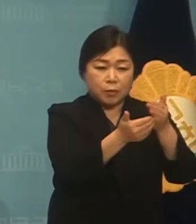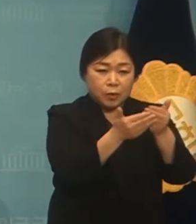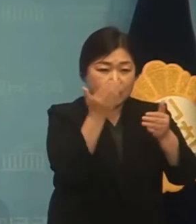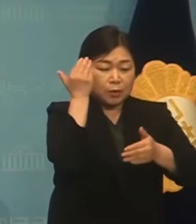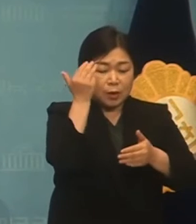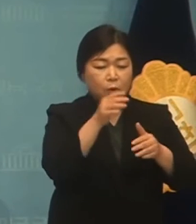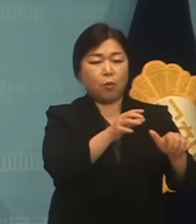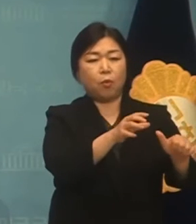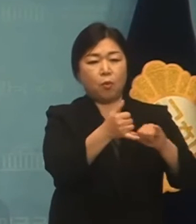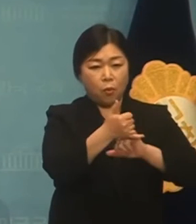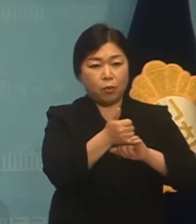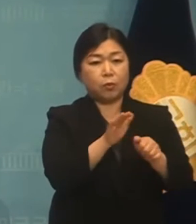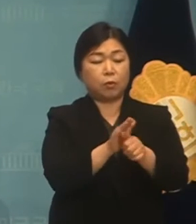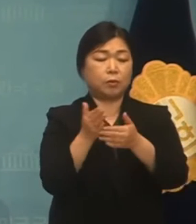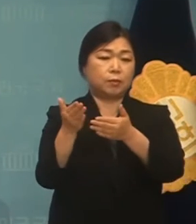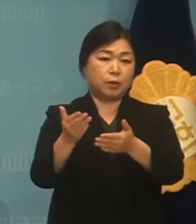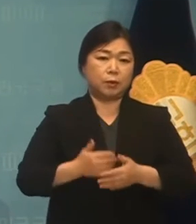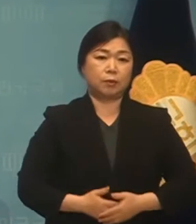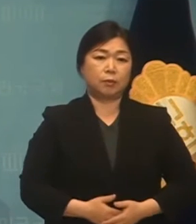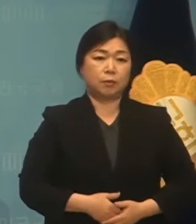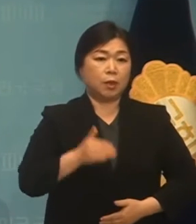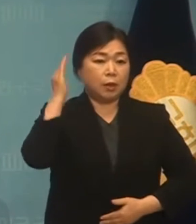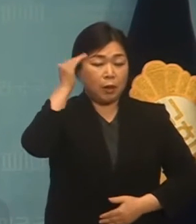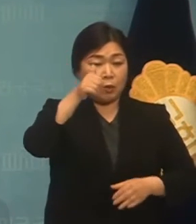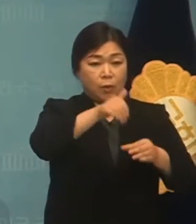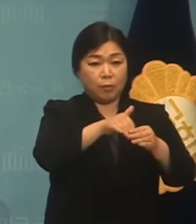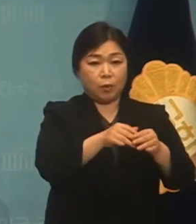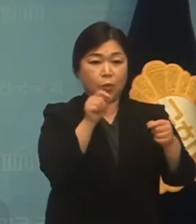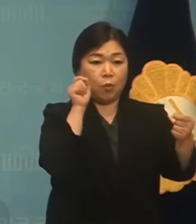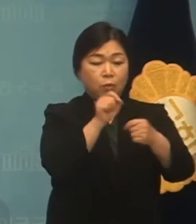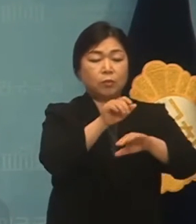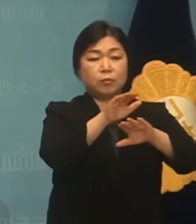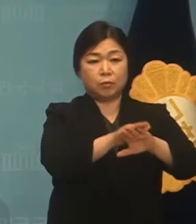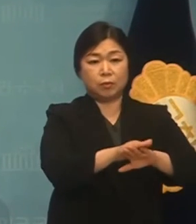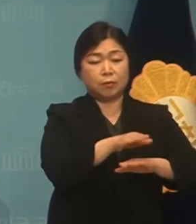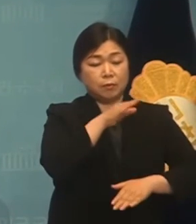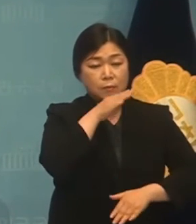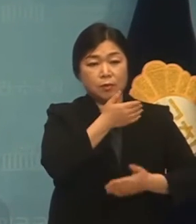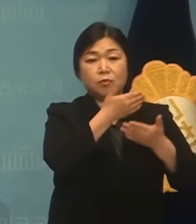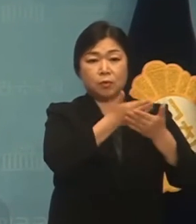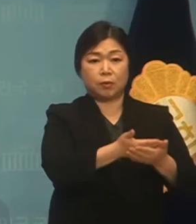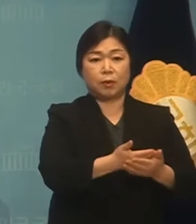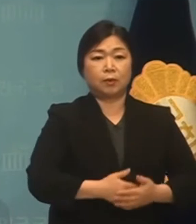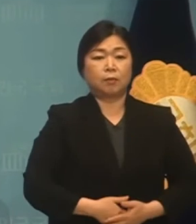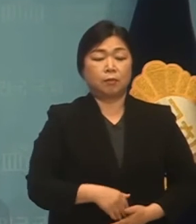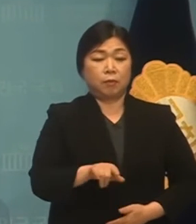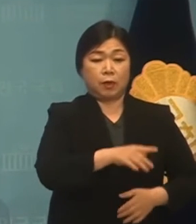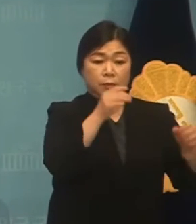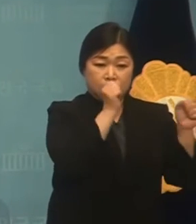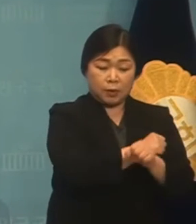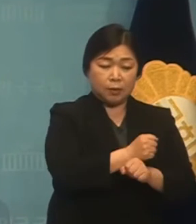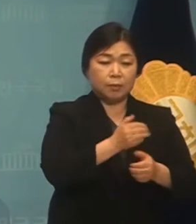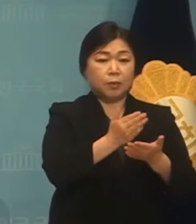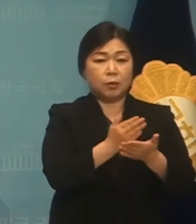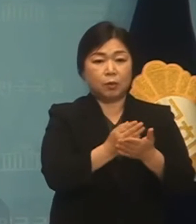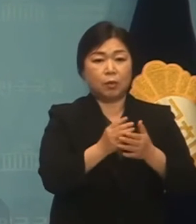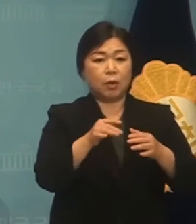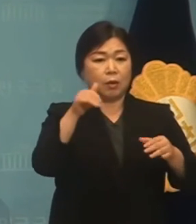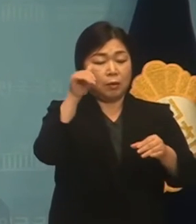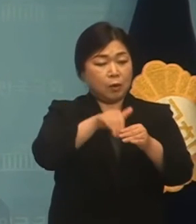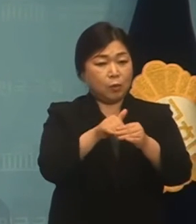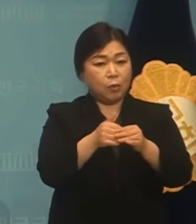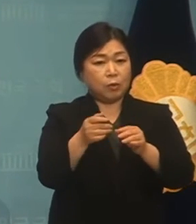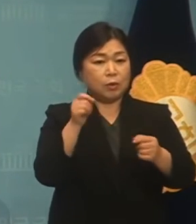활용해야 합니다. 대선을 앞둔 국정감사 정말 중요합니다. 보수가 무너진 결정적 계기도 대선 직전의 국정감사